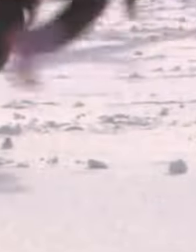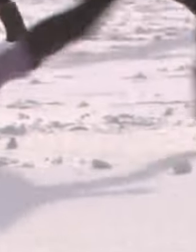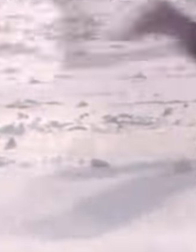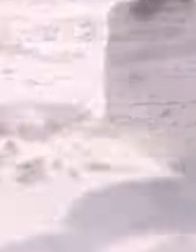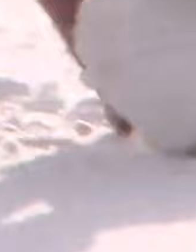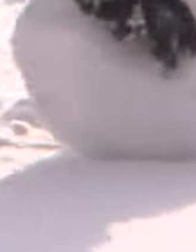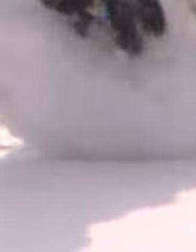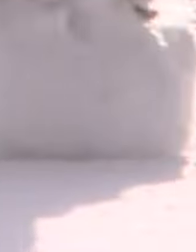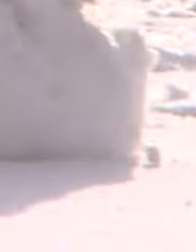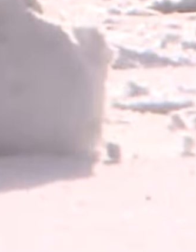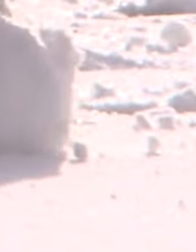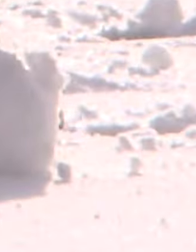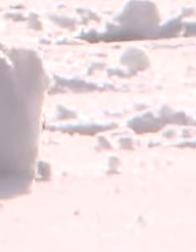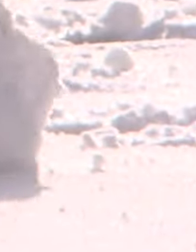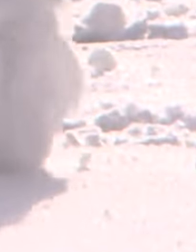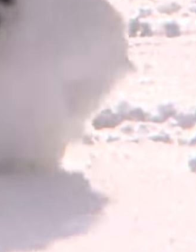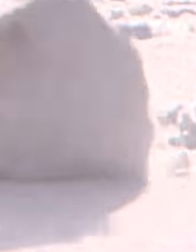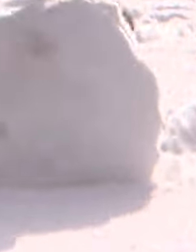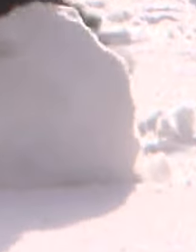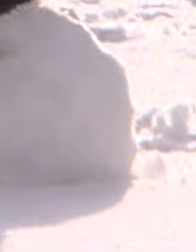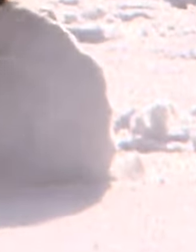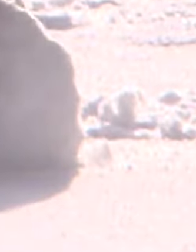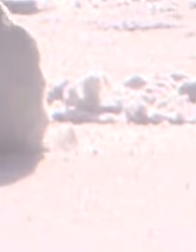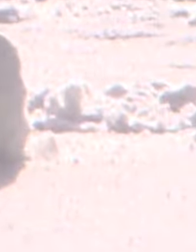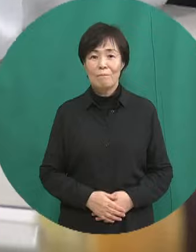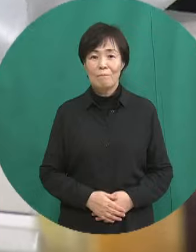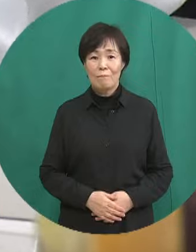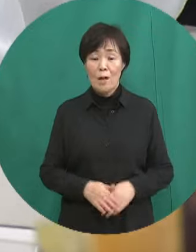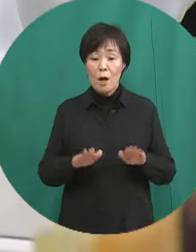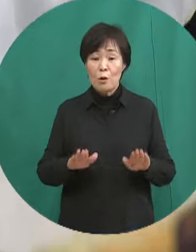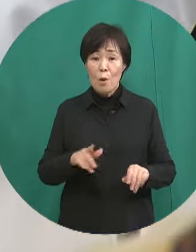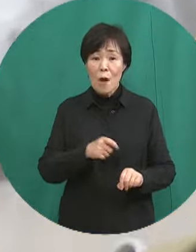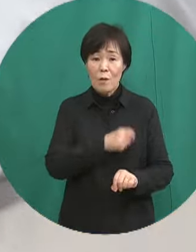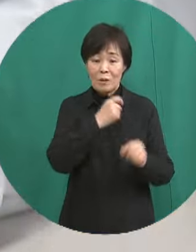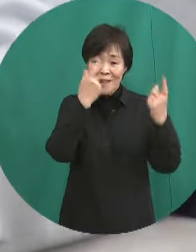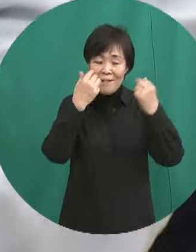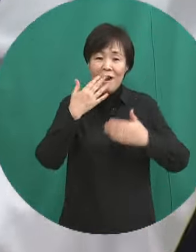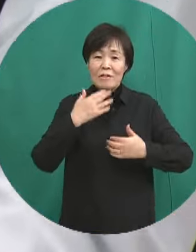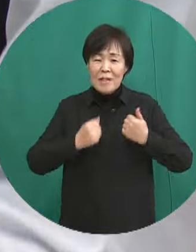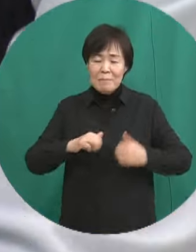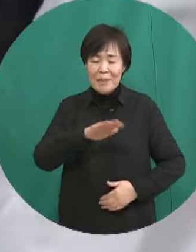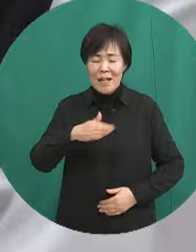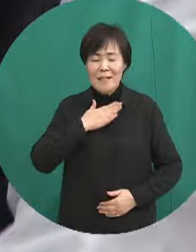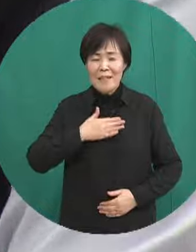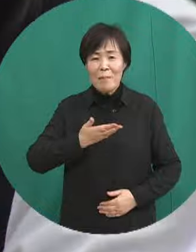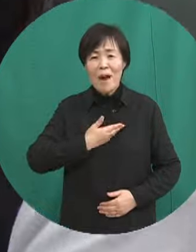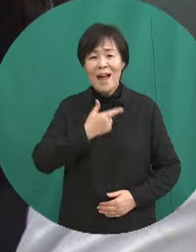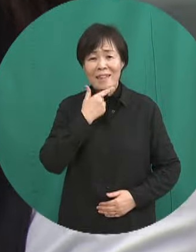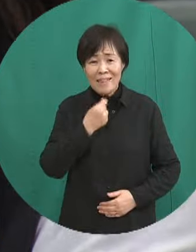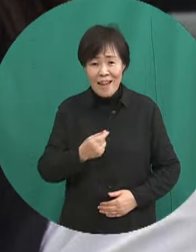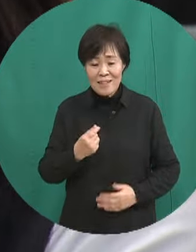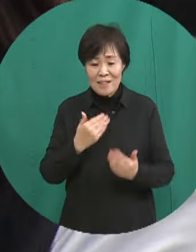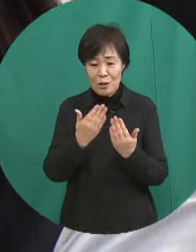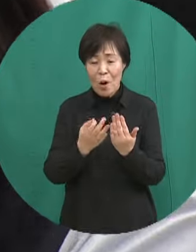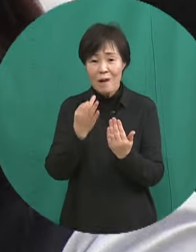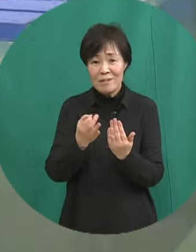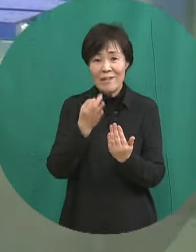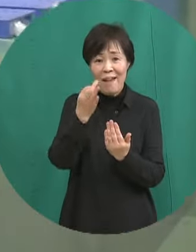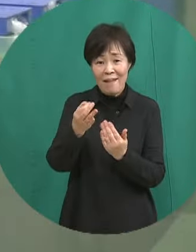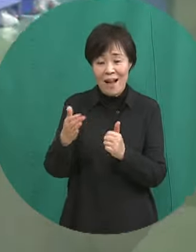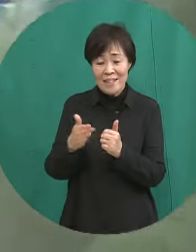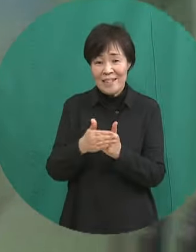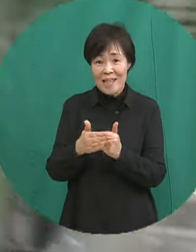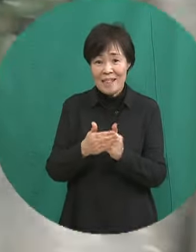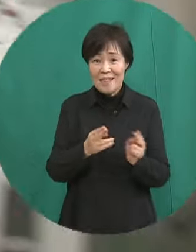愛媛の笑顔発信、姫推し。 今日は特に大学生の皆さんに知ってもらいたい奨学